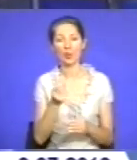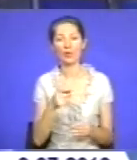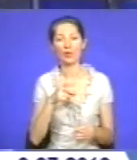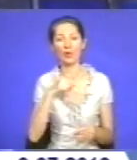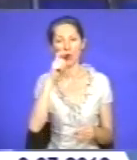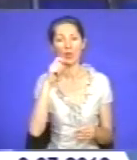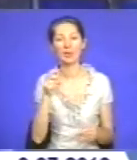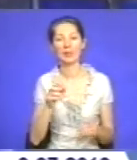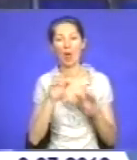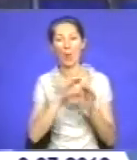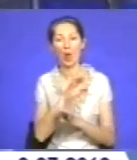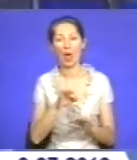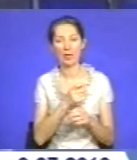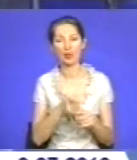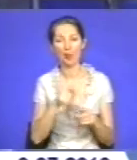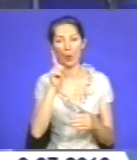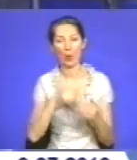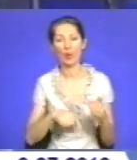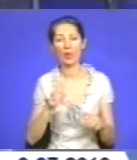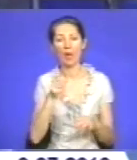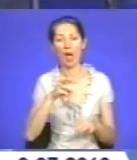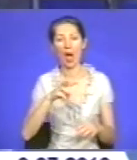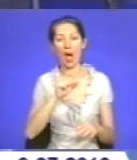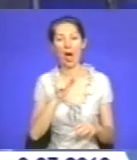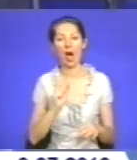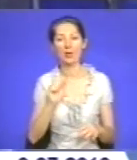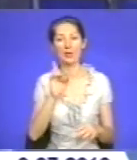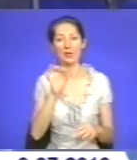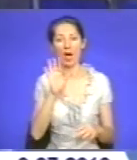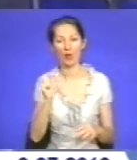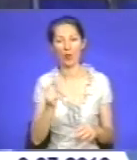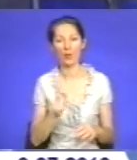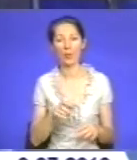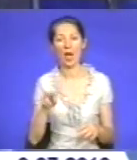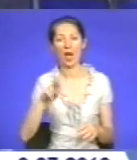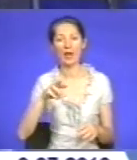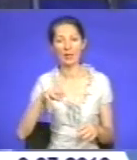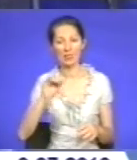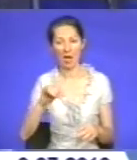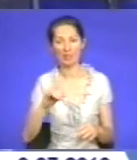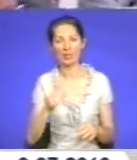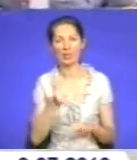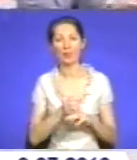переконаний Микола Азаров. В Ялті прем'єр провів нараду з розгляду регіональних аспектів впровадження цієї програми.